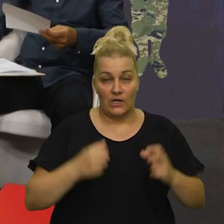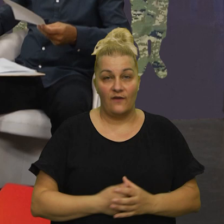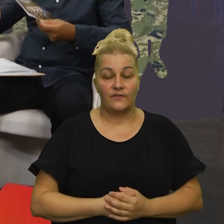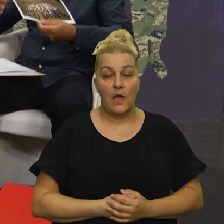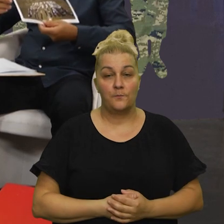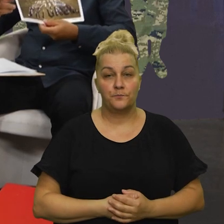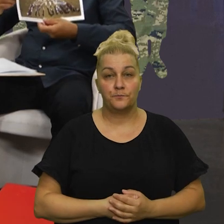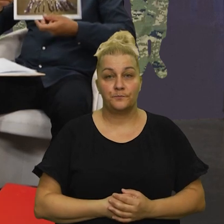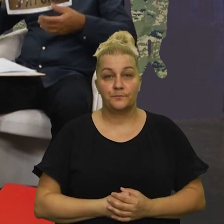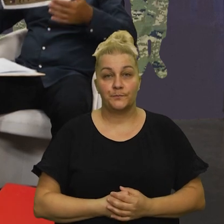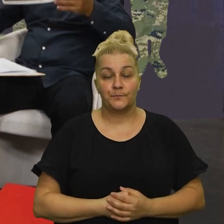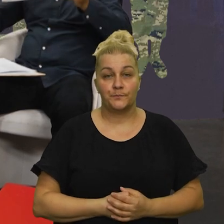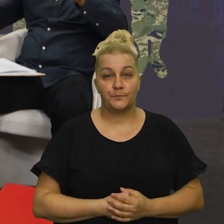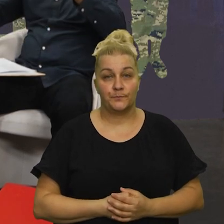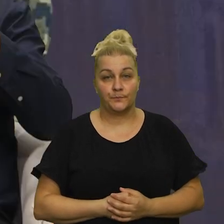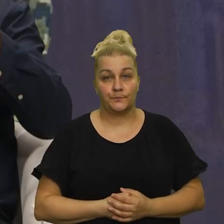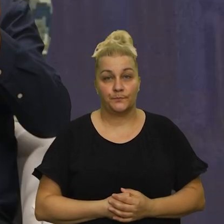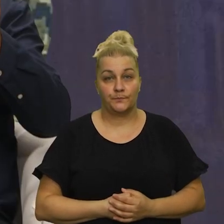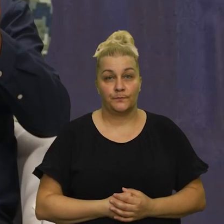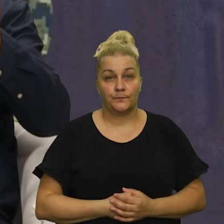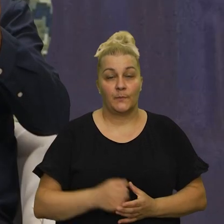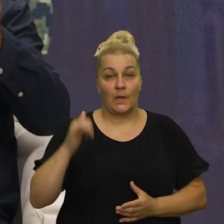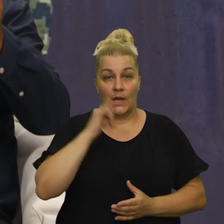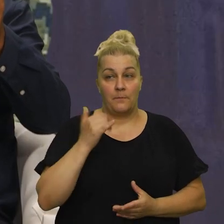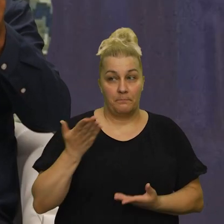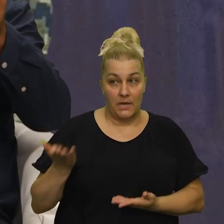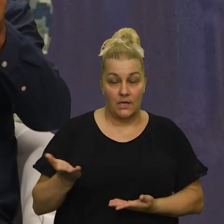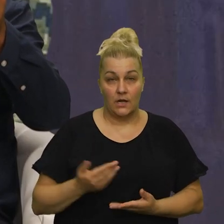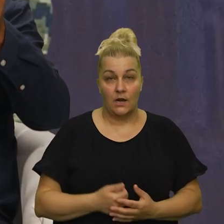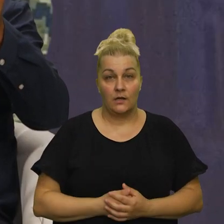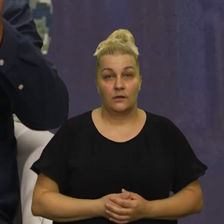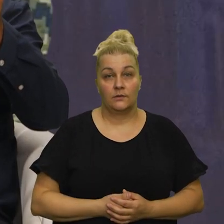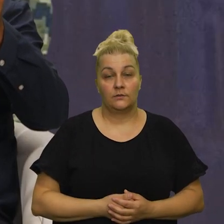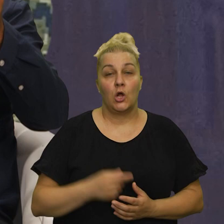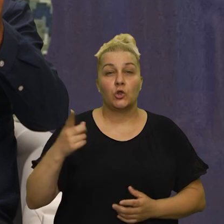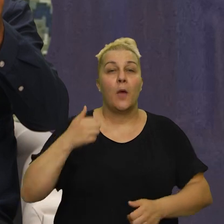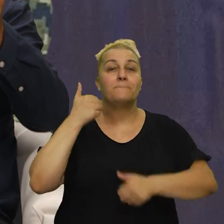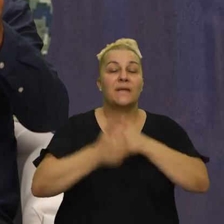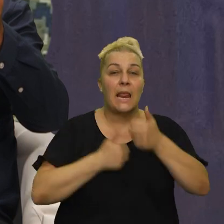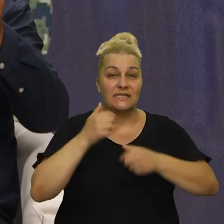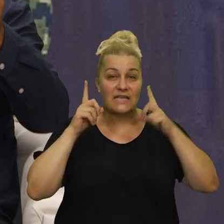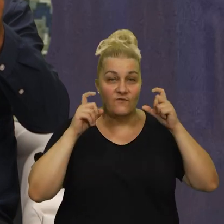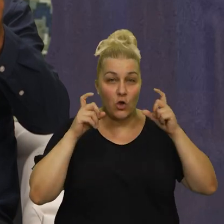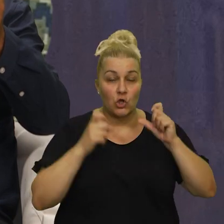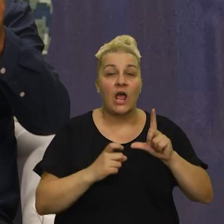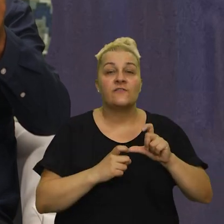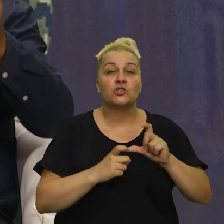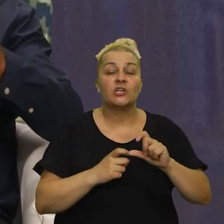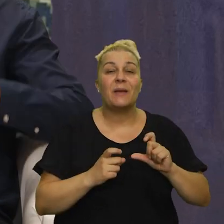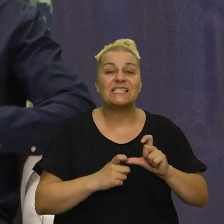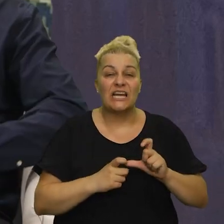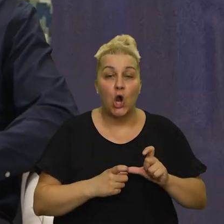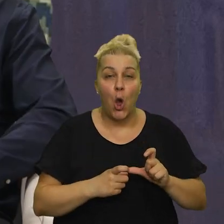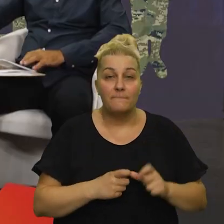fotografija. Evo ga, evo kamera. To je milenijska fotografija od našega Šime